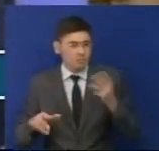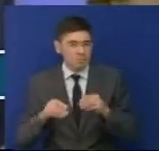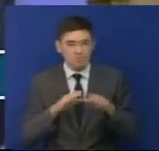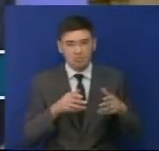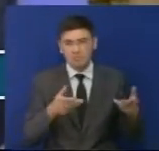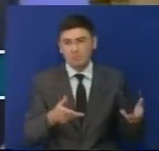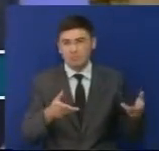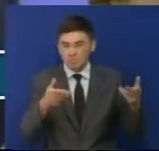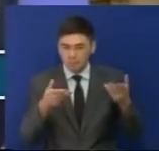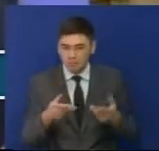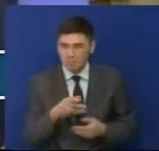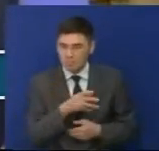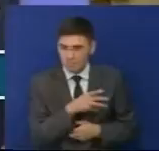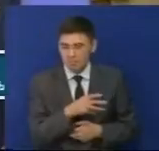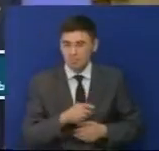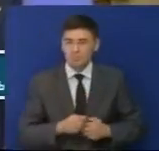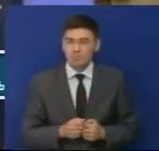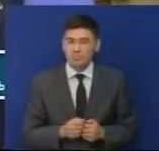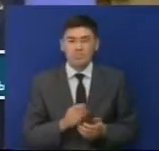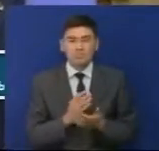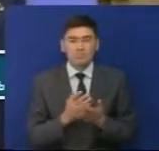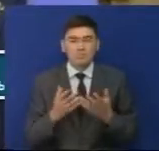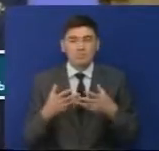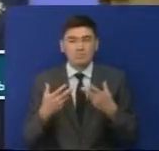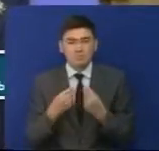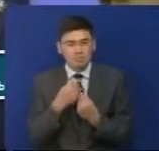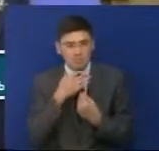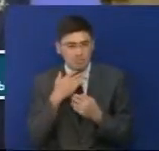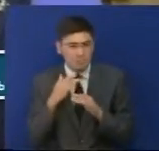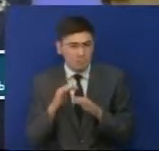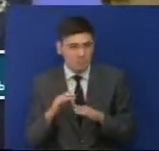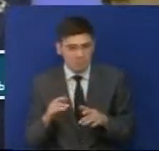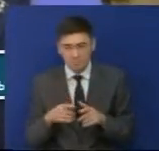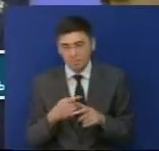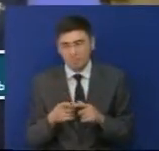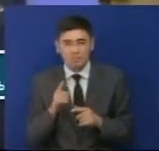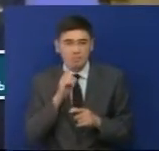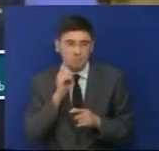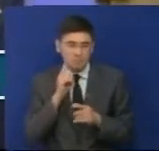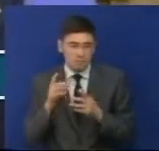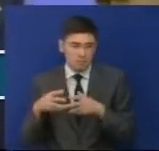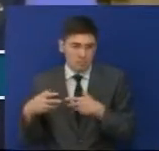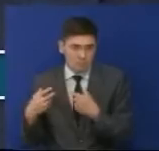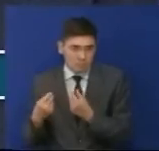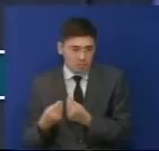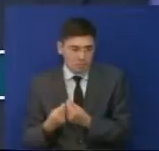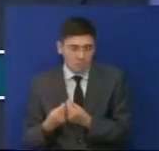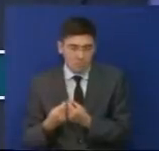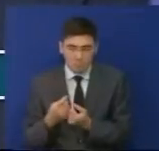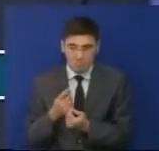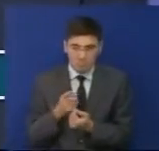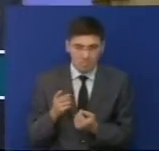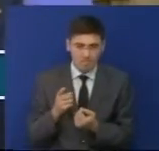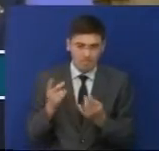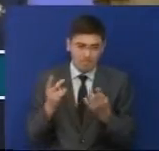біздің мақсатымыз да көпбалалы жас семьяларды, көпбалалы ата-аналарды қаламызда біреу білсе, біреу білмейді. Жастарға